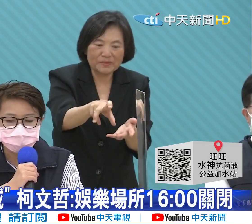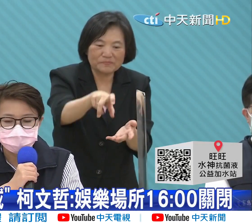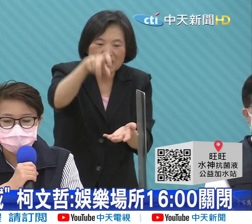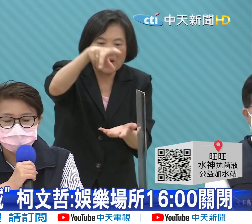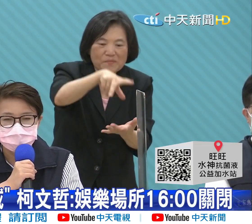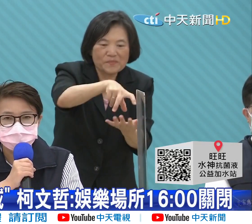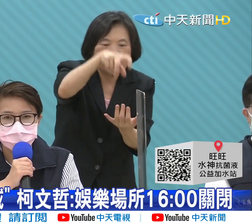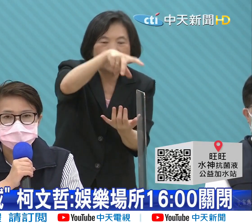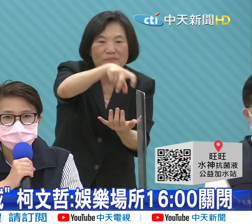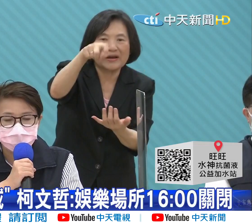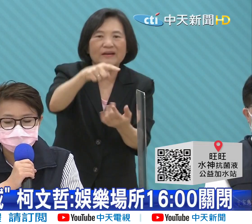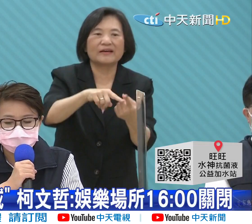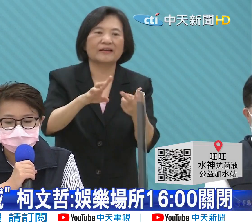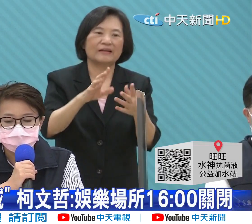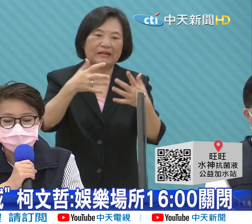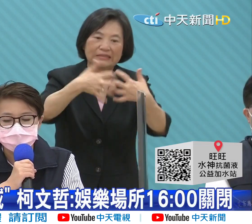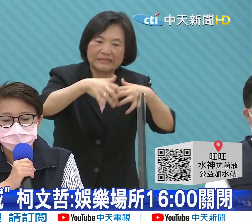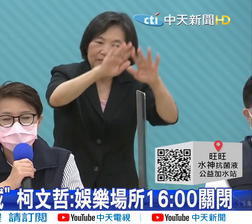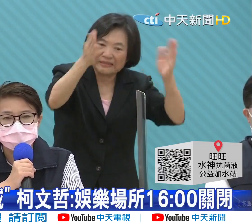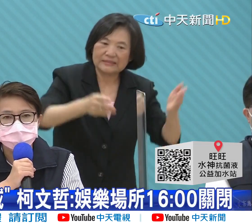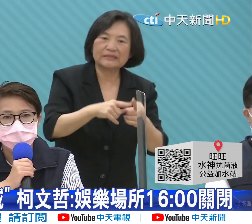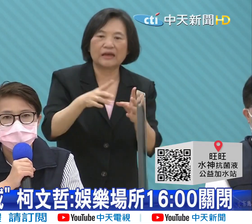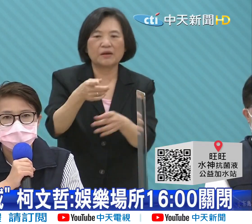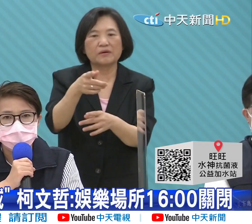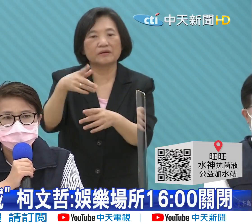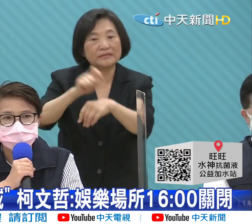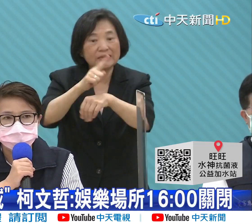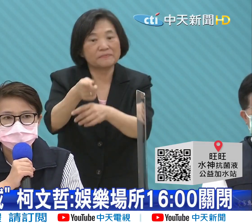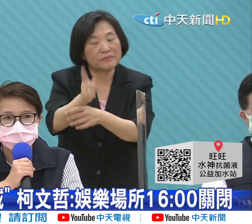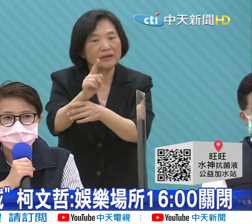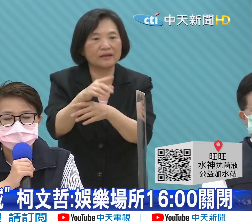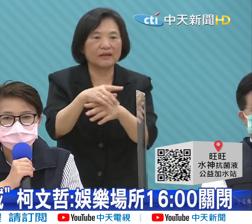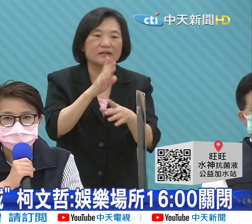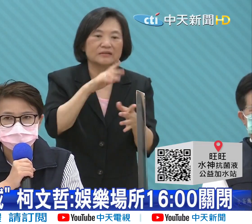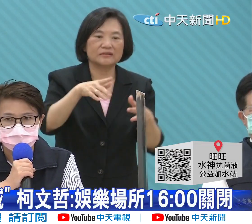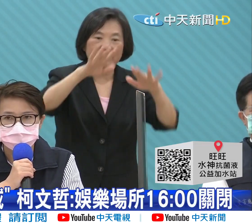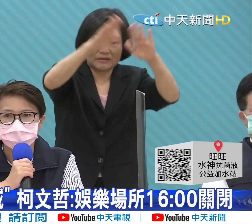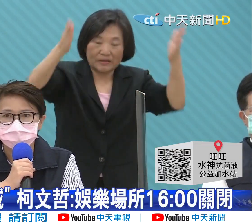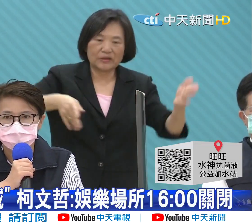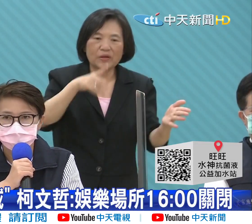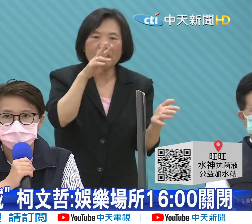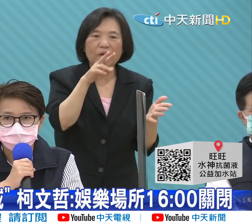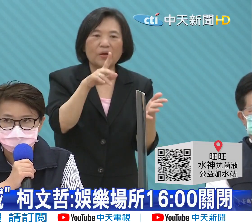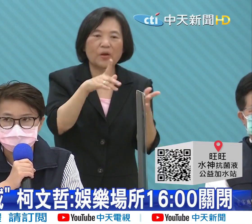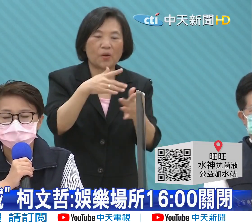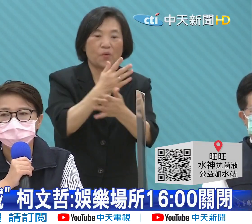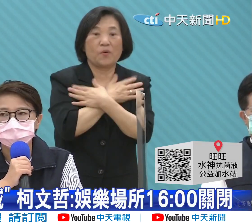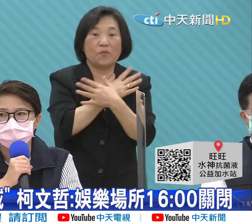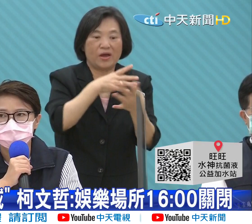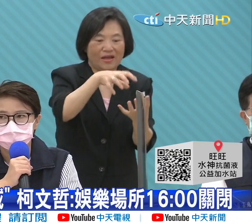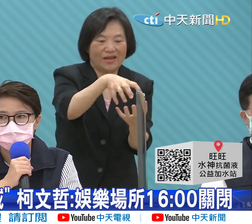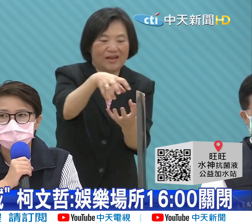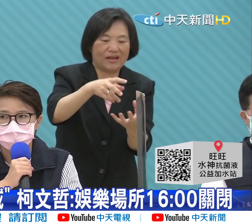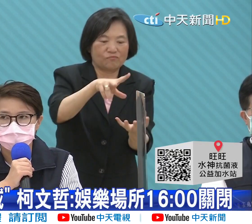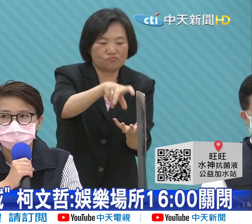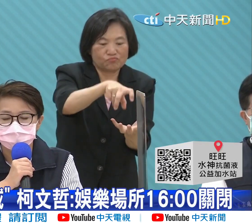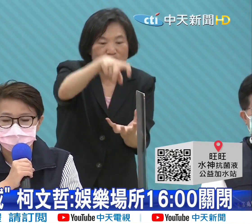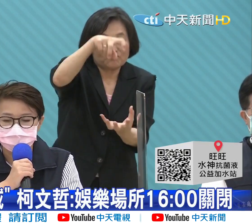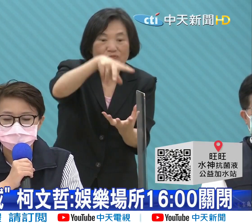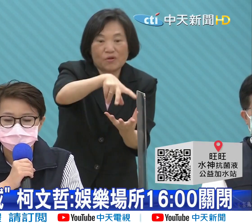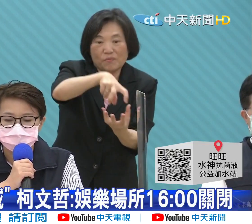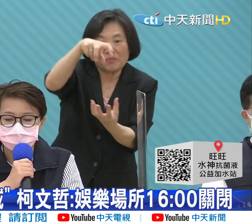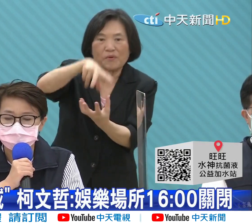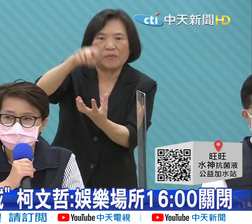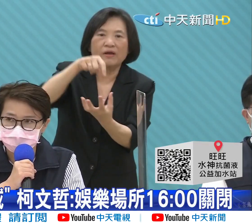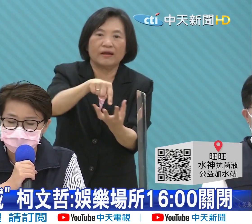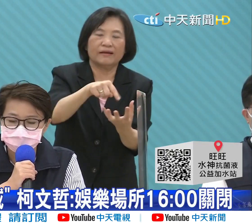的所谓的关闭，因为娃娃机店目前为止是没有人管理的，而且可能也没有人